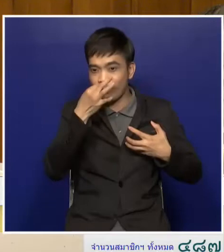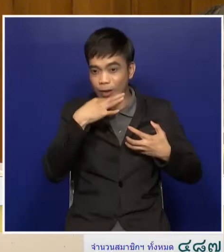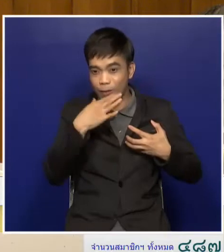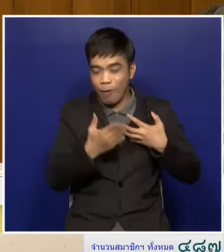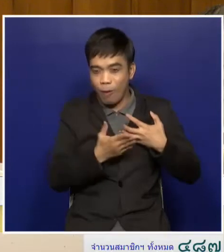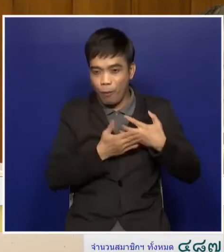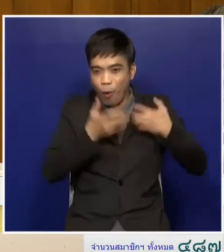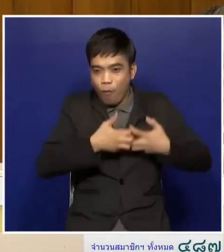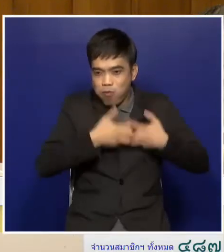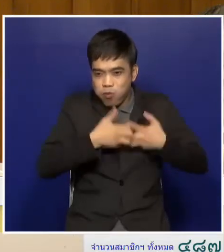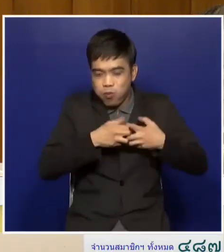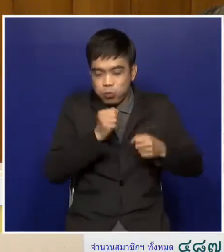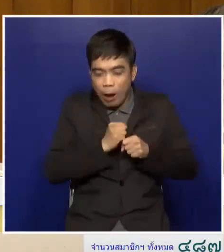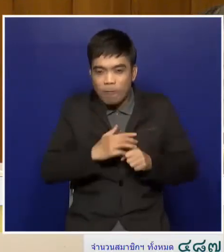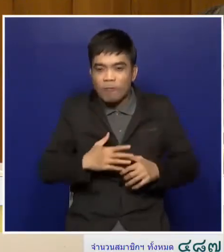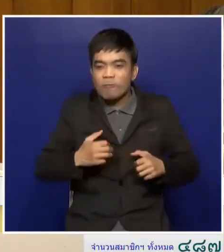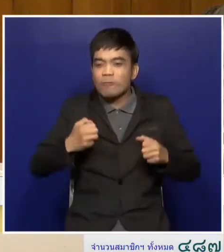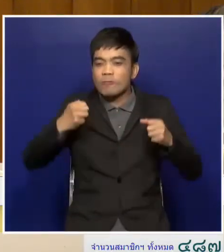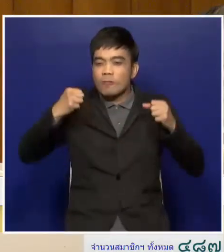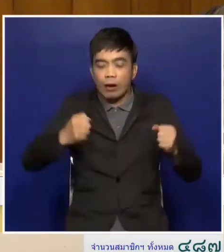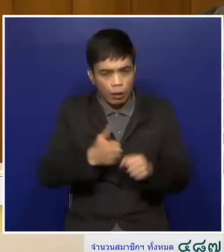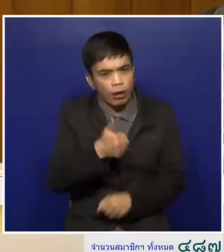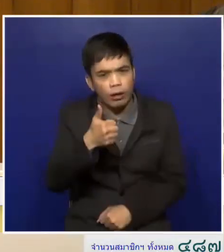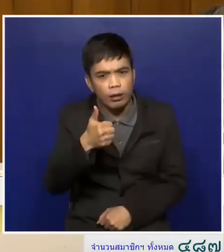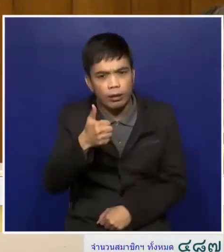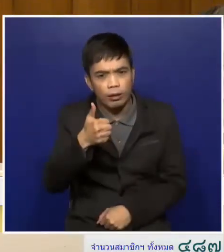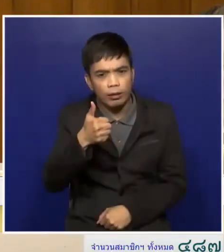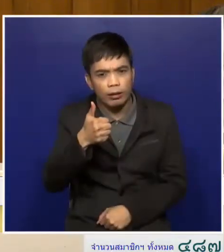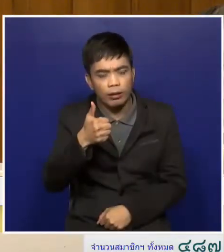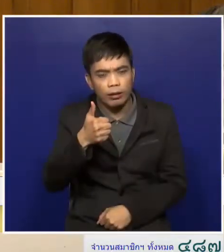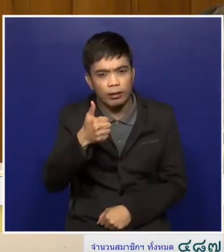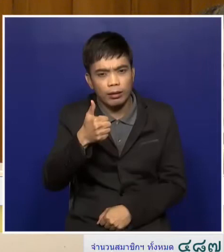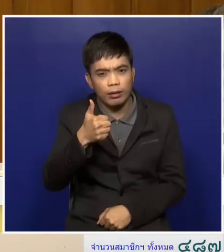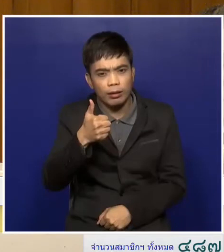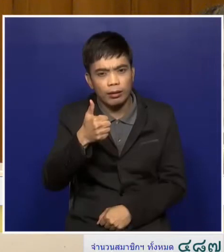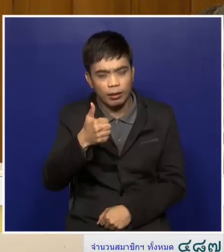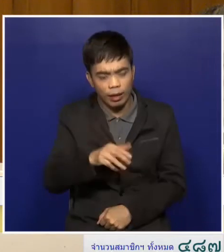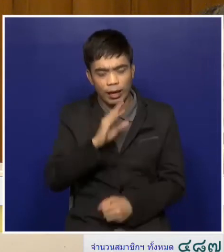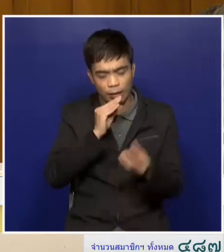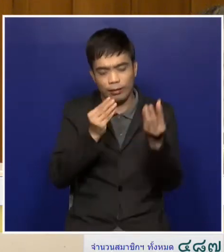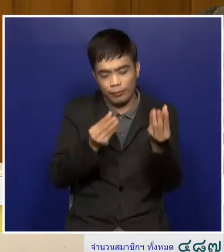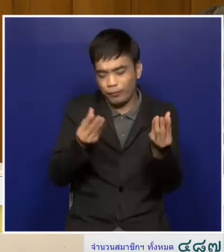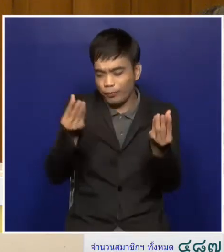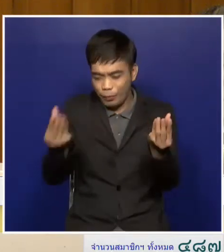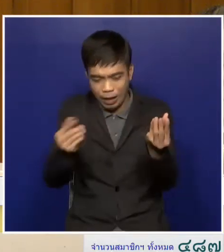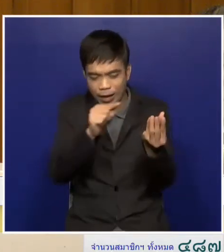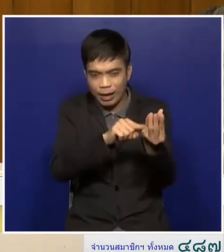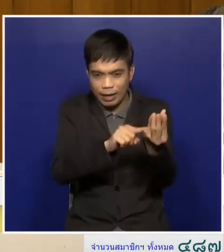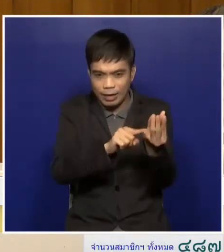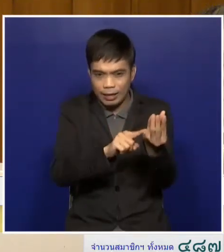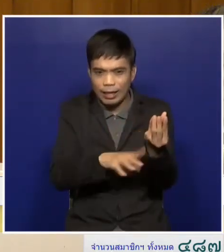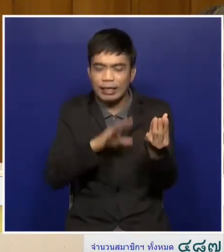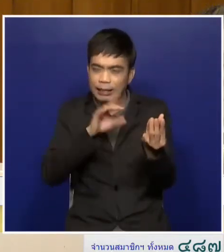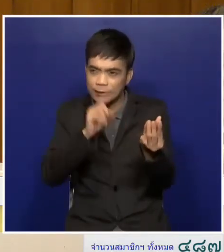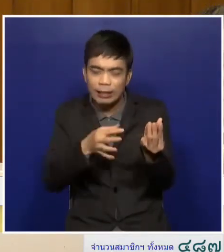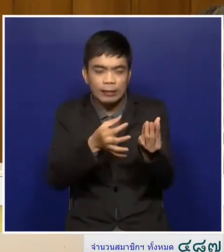สารในกญชากัญชงเป็นตัวไปสตาร์ทเครื่องเห่านี้ดังนั้นมนก็เปรยบเสมือนดูเหมือนกับว่ามันรักษาได้เกอบจะท